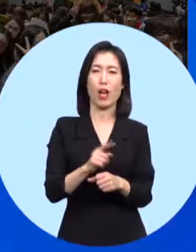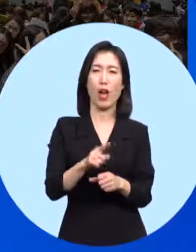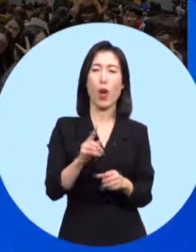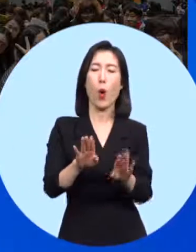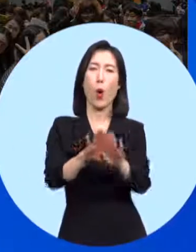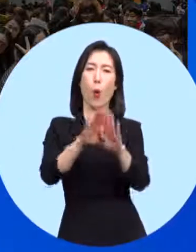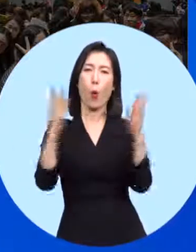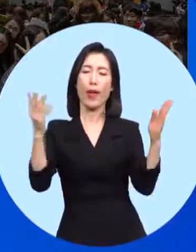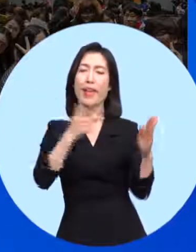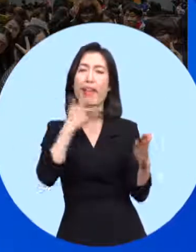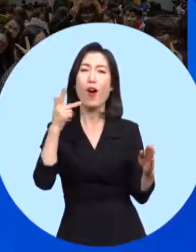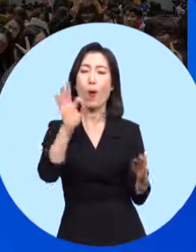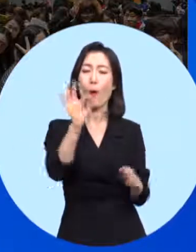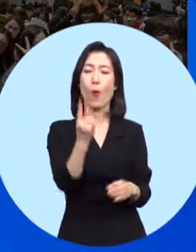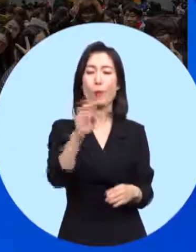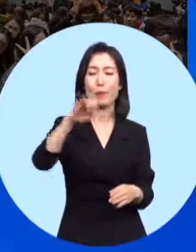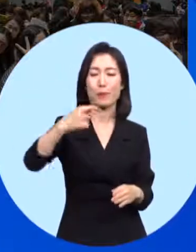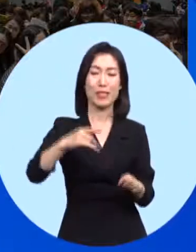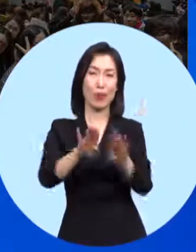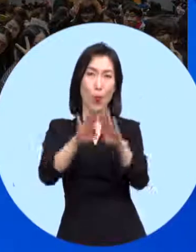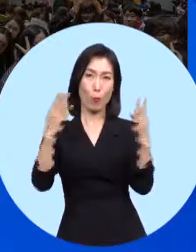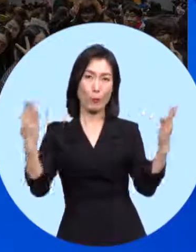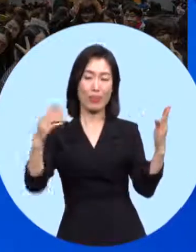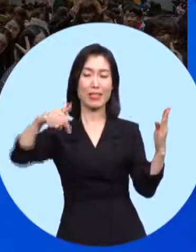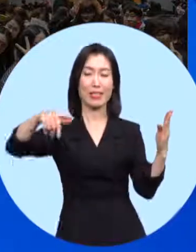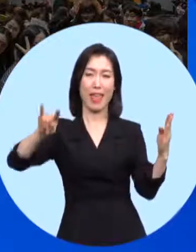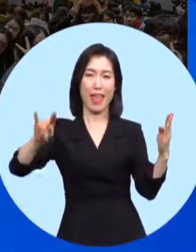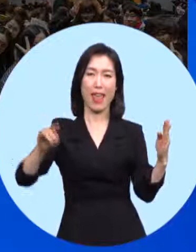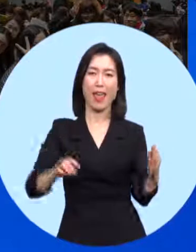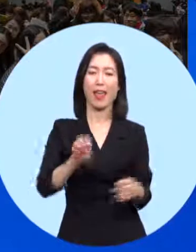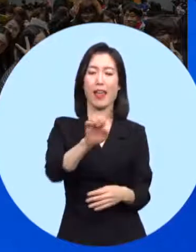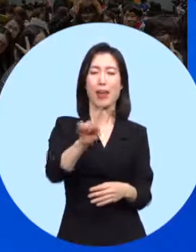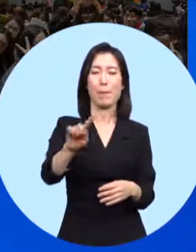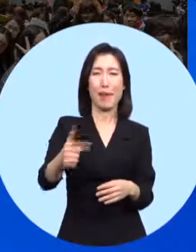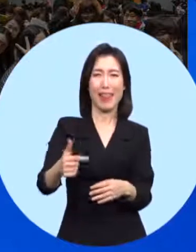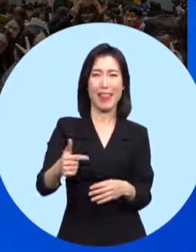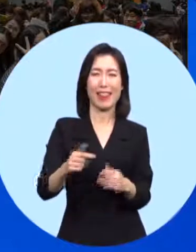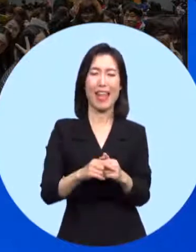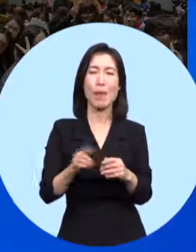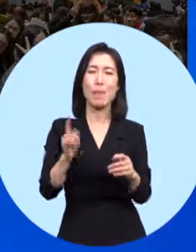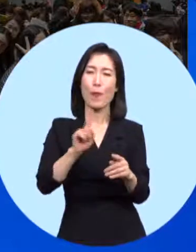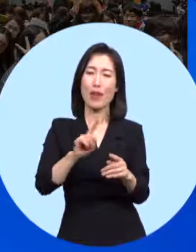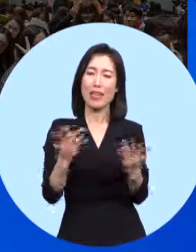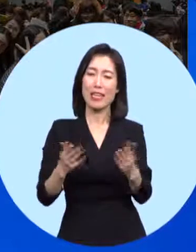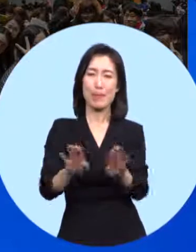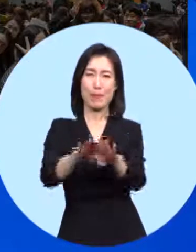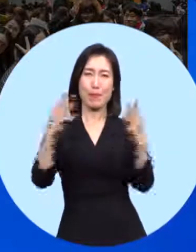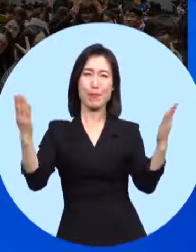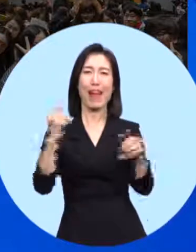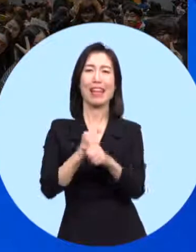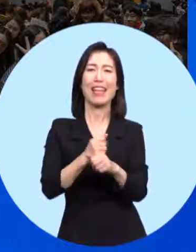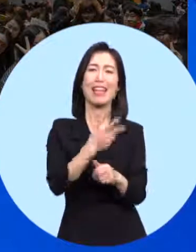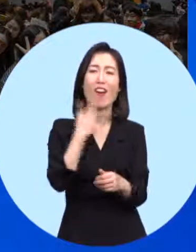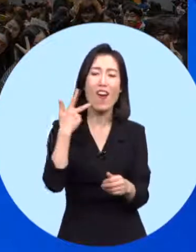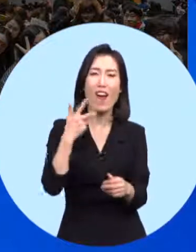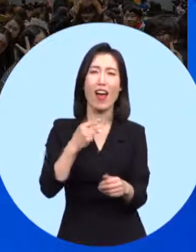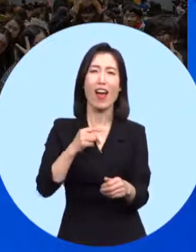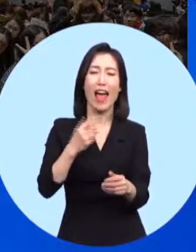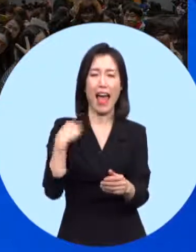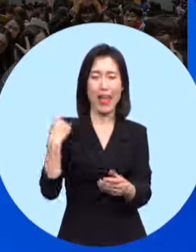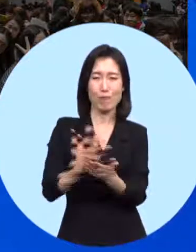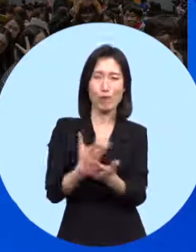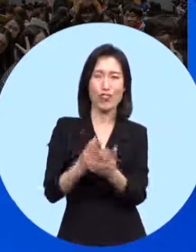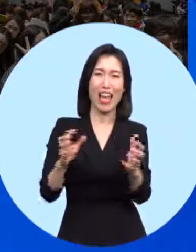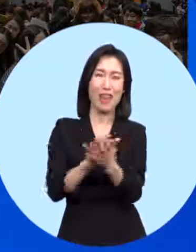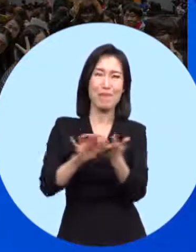하는 연다는 것과 판을 연다라는 의미에서 개판 5분 전인데요. 프로젝트